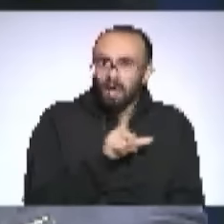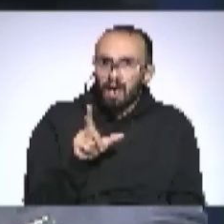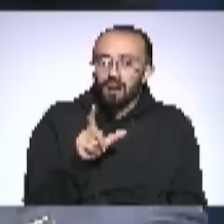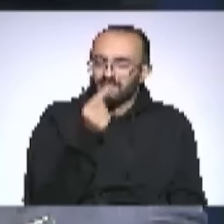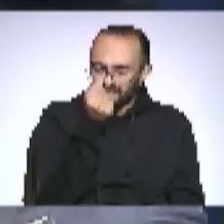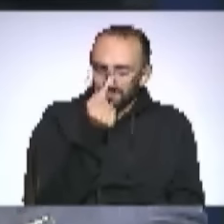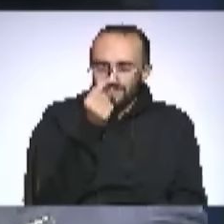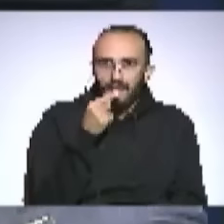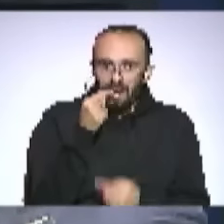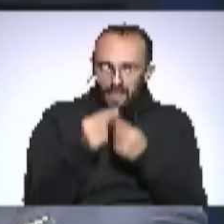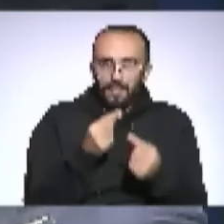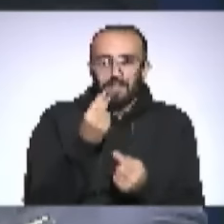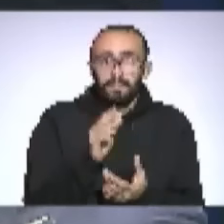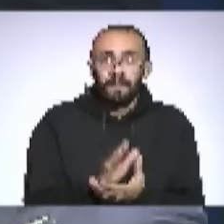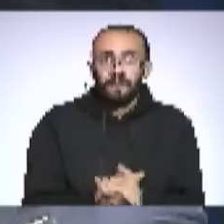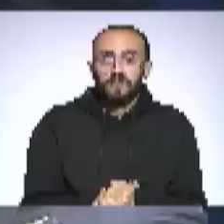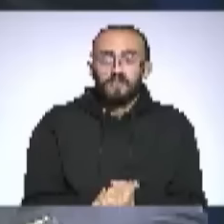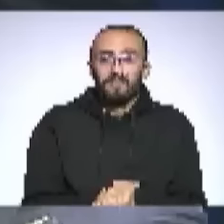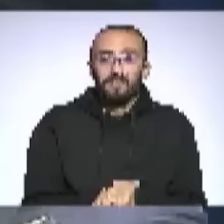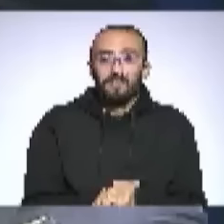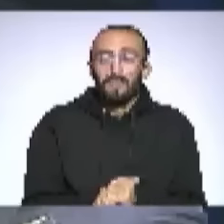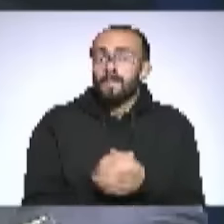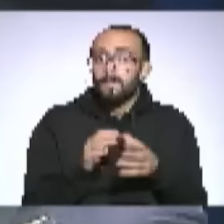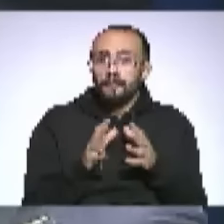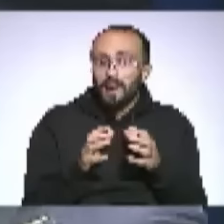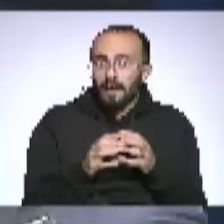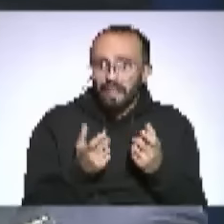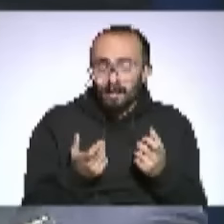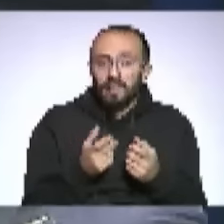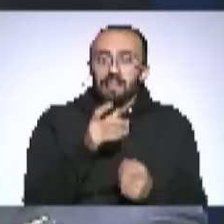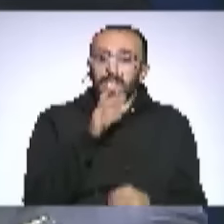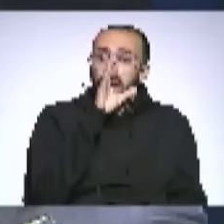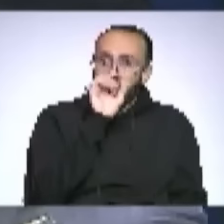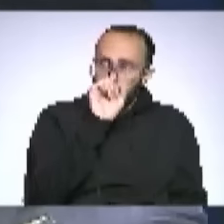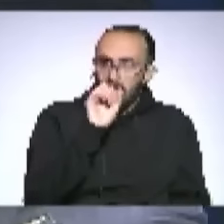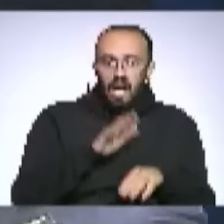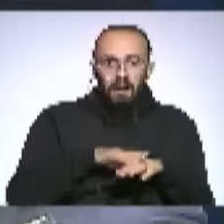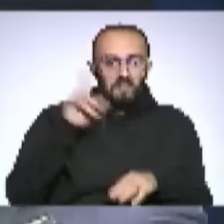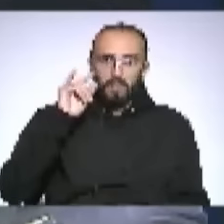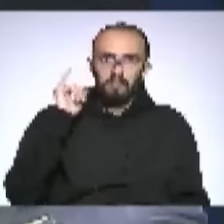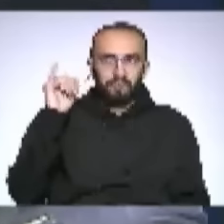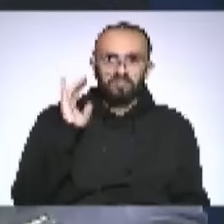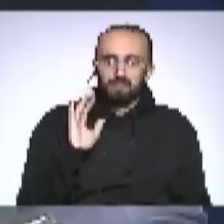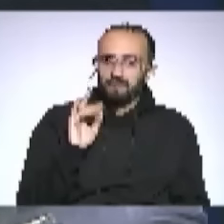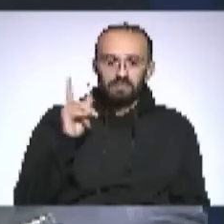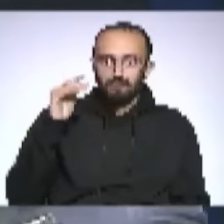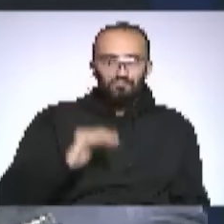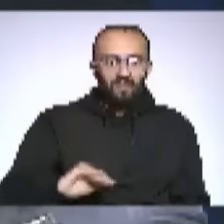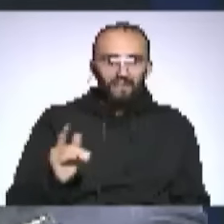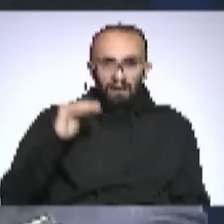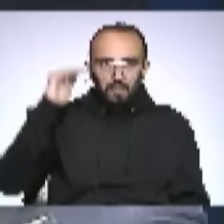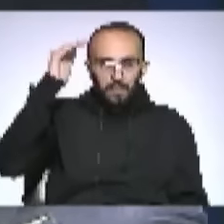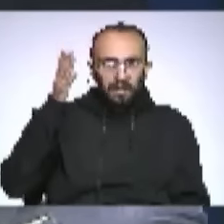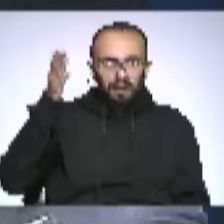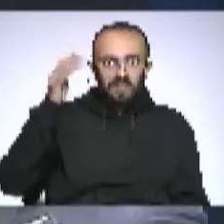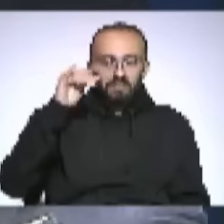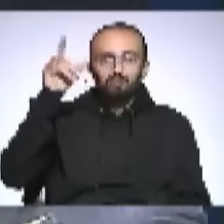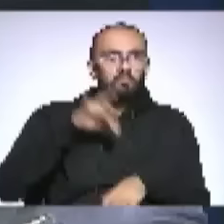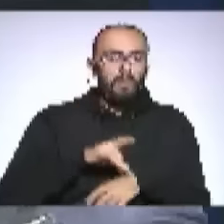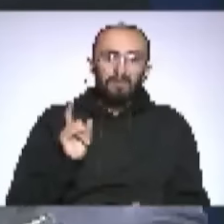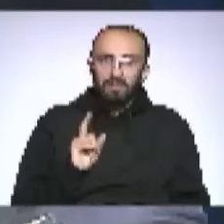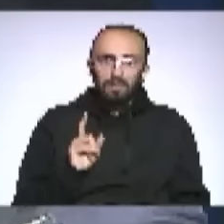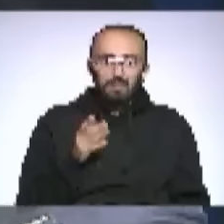اكمل كلامي يا بنتي اكملي كلامي بمعنى من حقك ما تخ هوش هو مش طفل هو مش